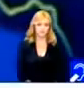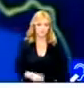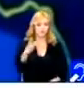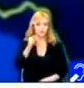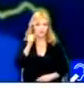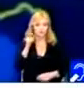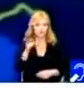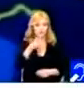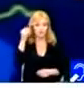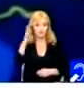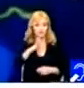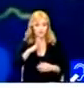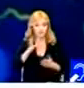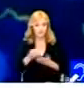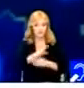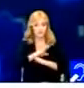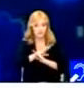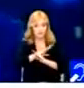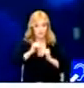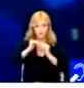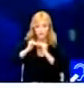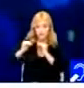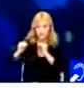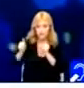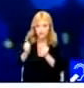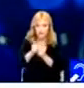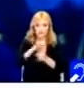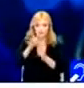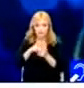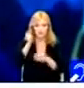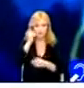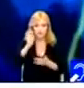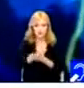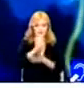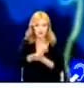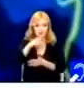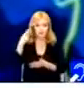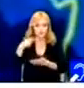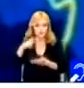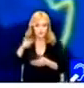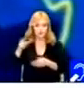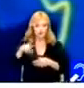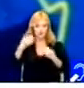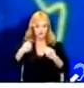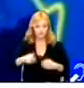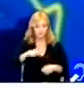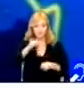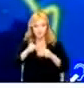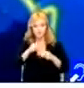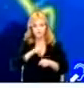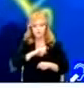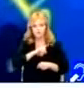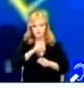Doi bărbați din Republica Moldova au fost găsiți morți pe un câmp în apropiere de Moscova. Presa rusă scrie că pe corpurile celor doi s-ar fi găsit semne de